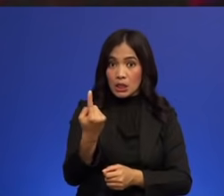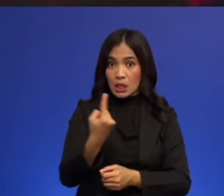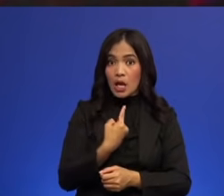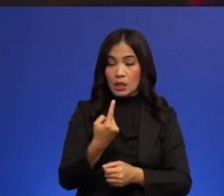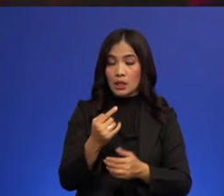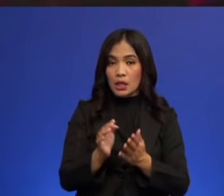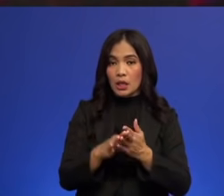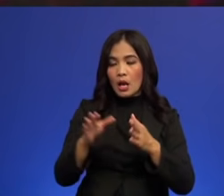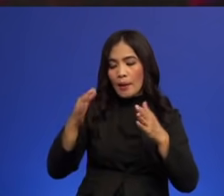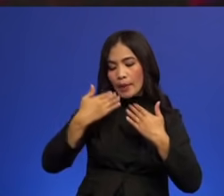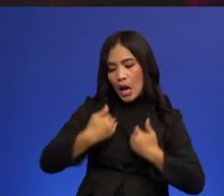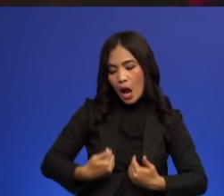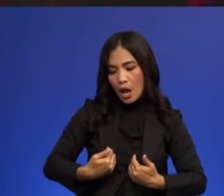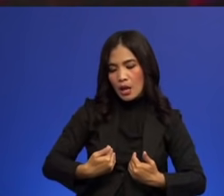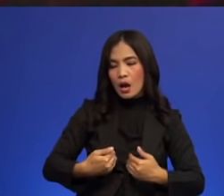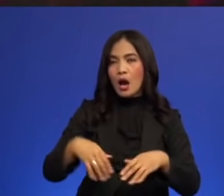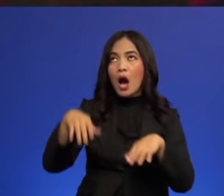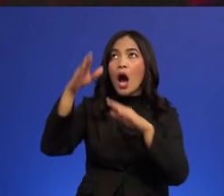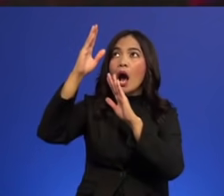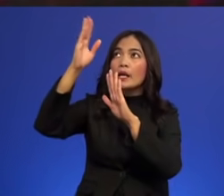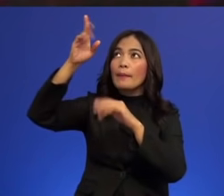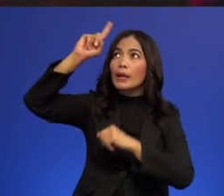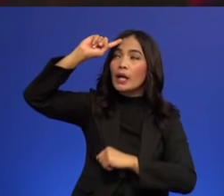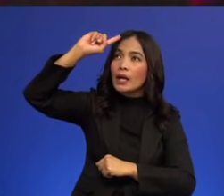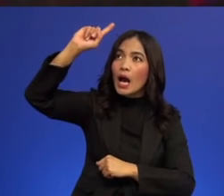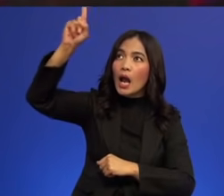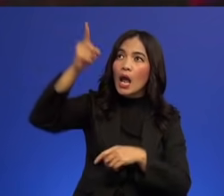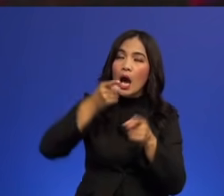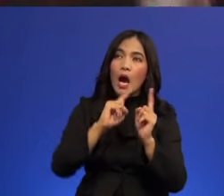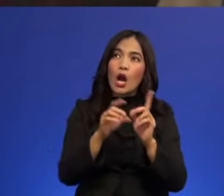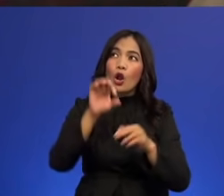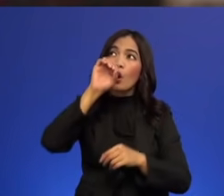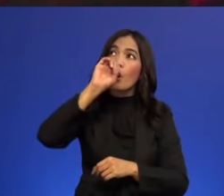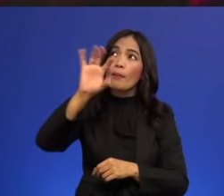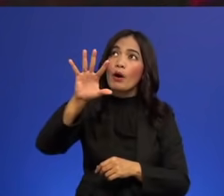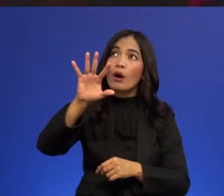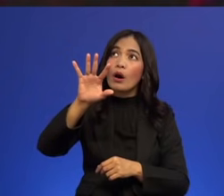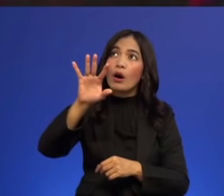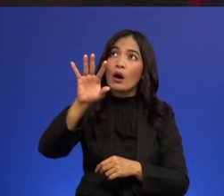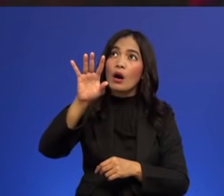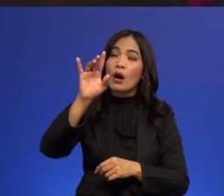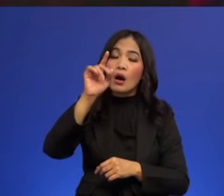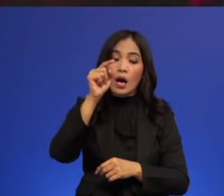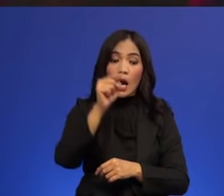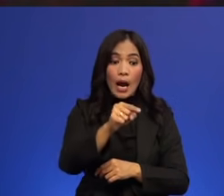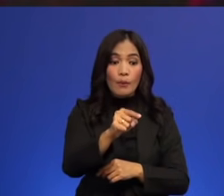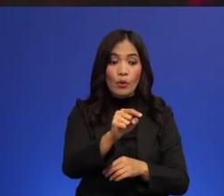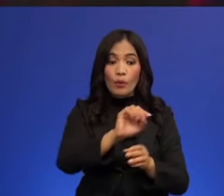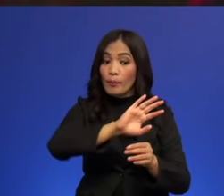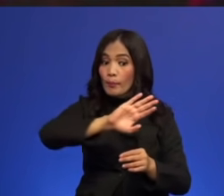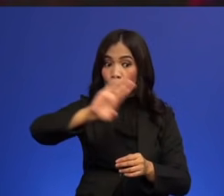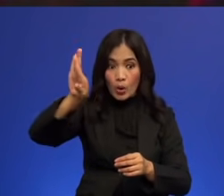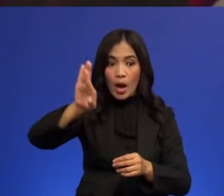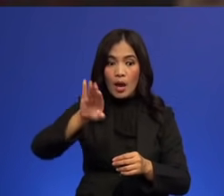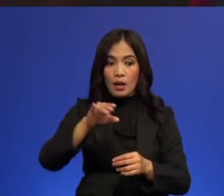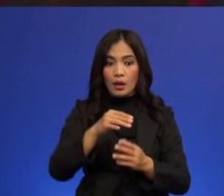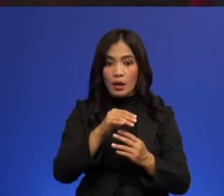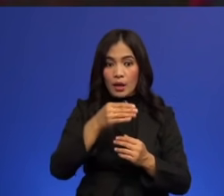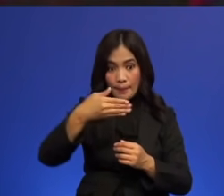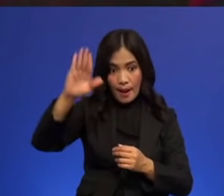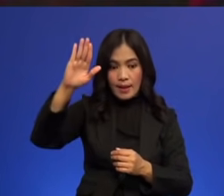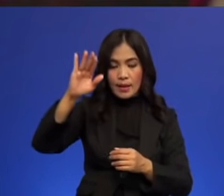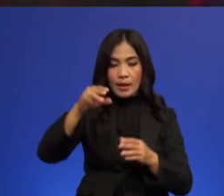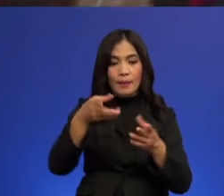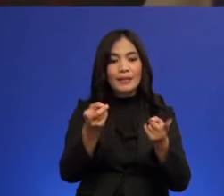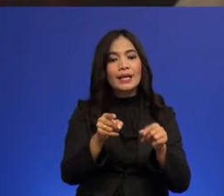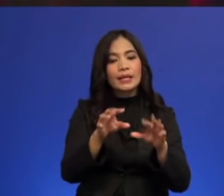berdaya. Berhadapan dengan Allah. Kalau berkata, kamu pulang anak manusia. Kamu kembali ke